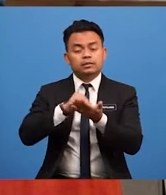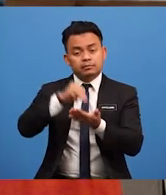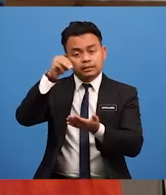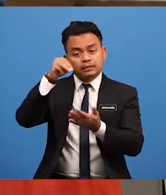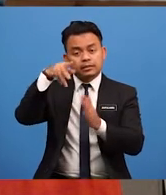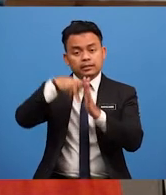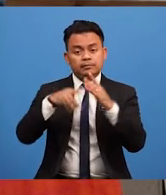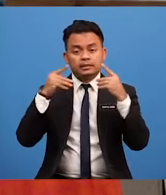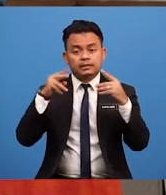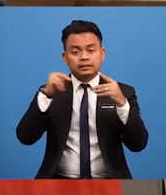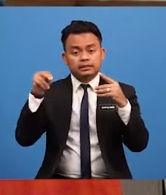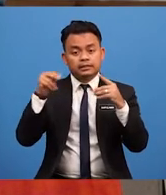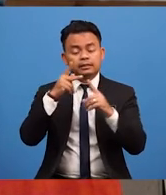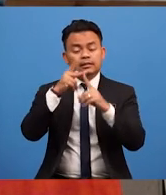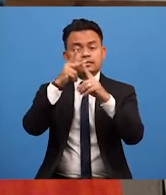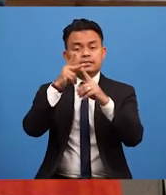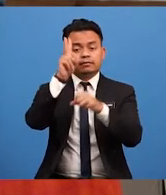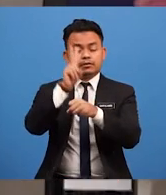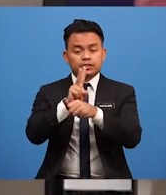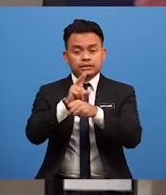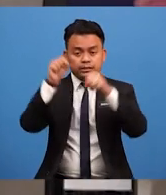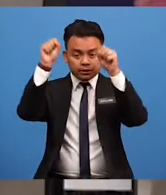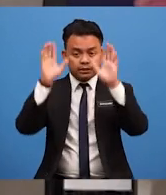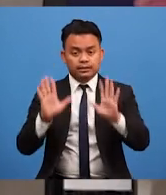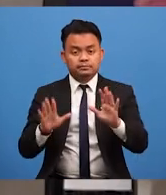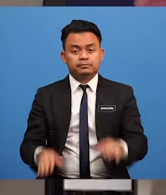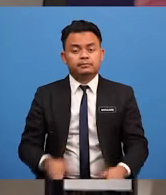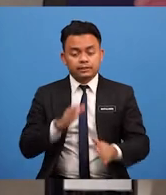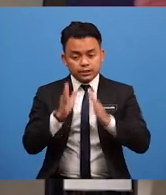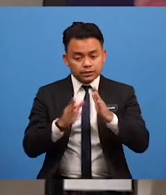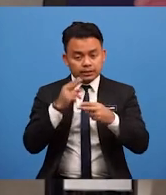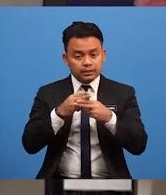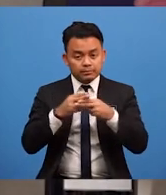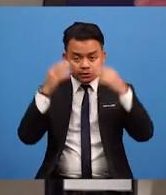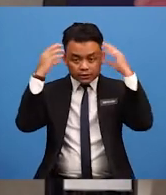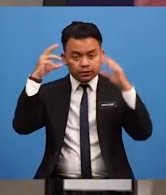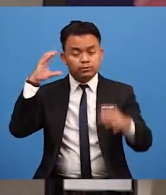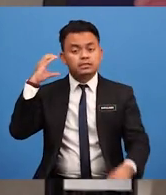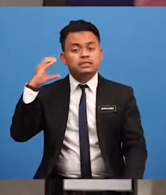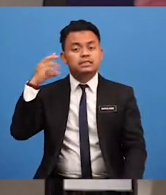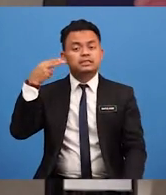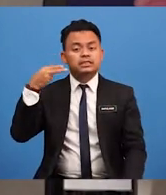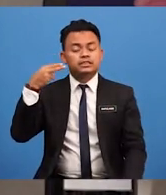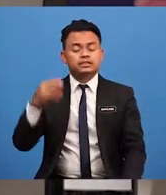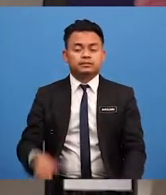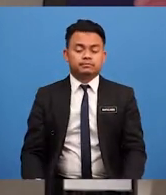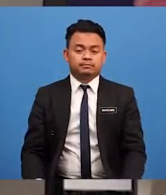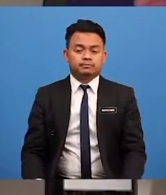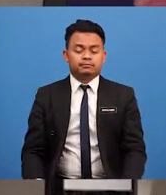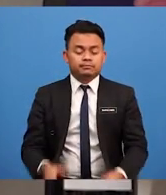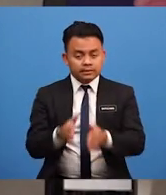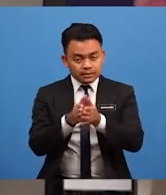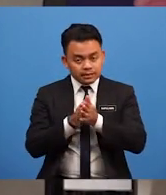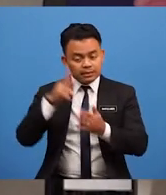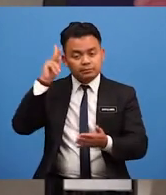Vokasional Shah Alam. Isyarat Cikgu CH. Salam perkenalan daripada